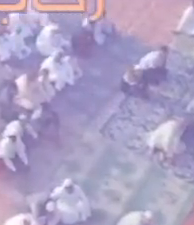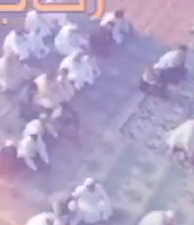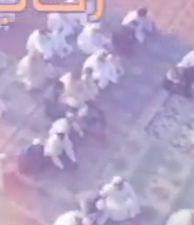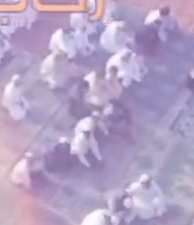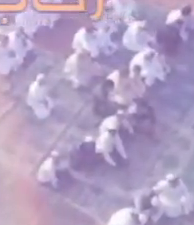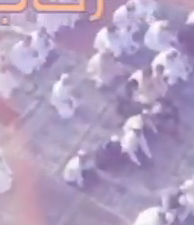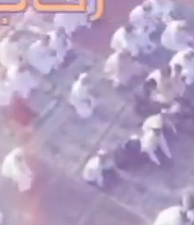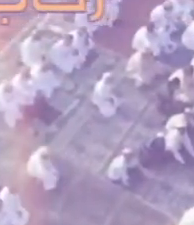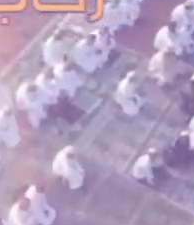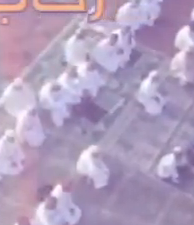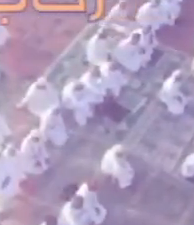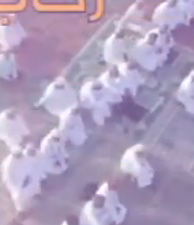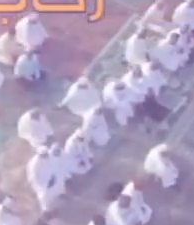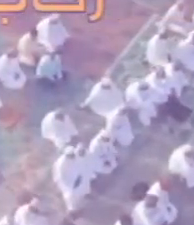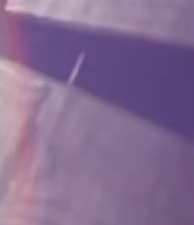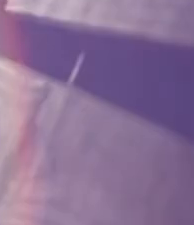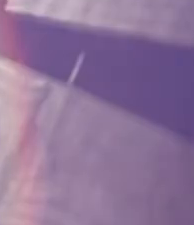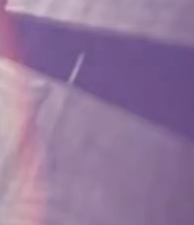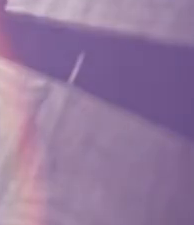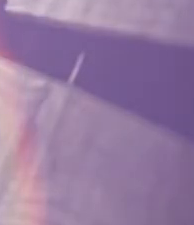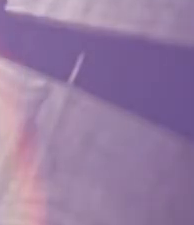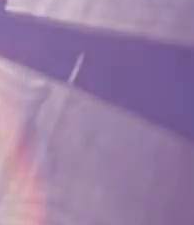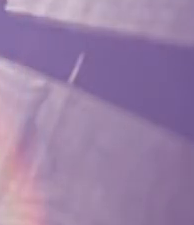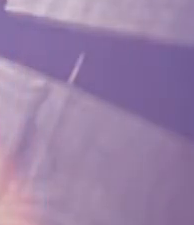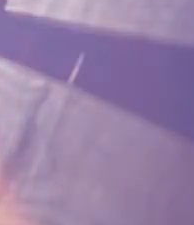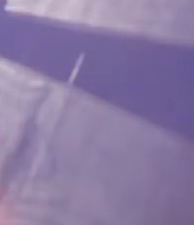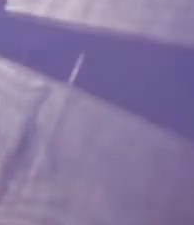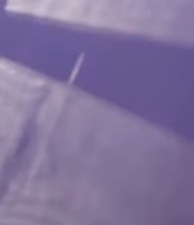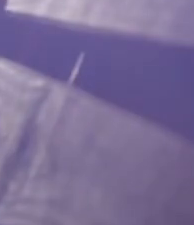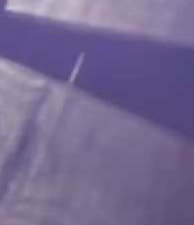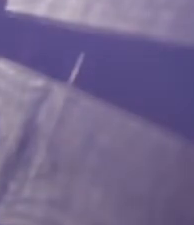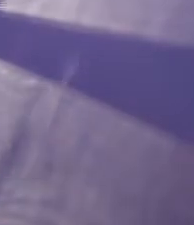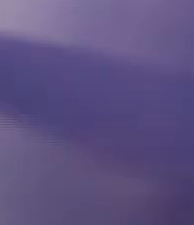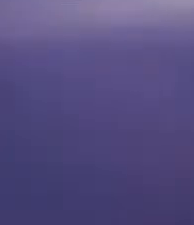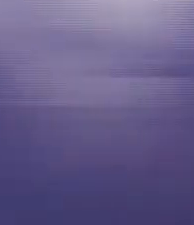التناصح في المسلمين، ومن يا ترى